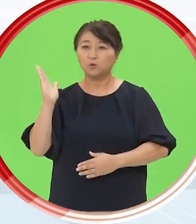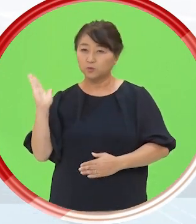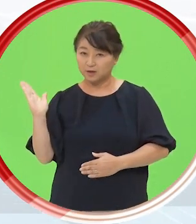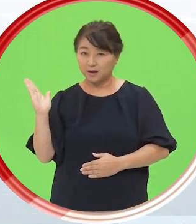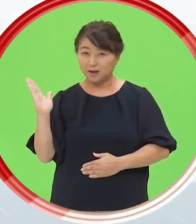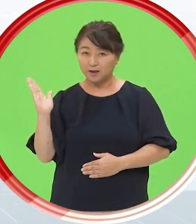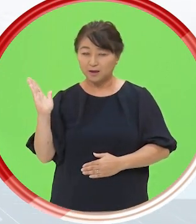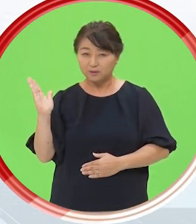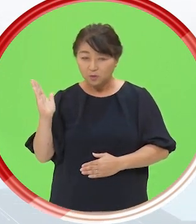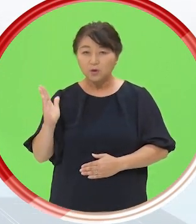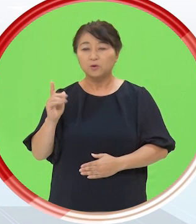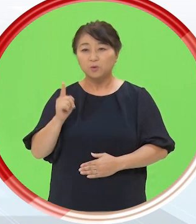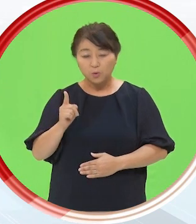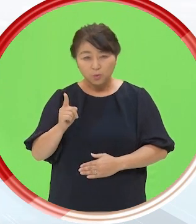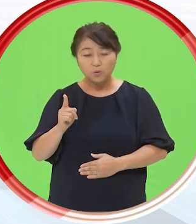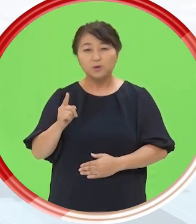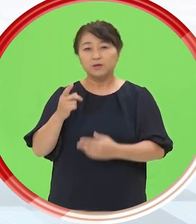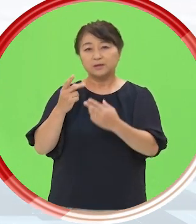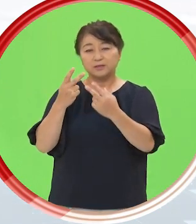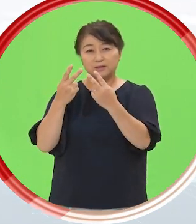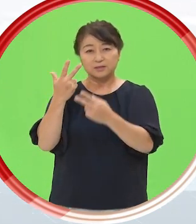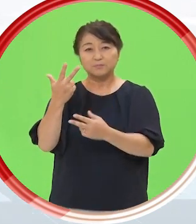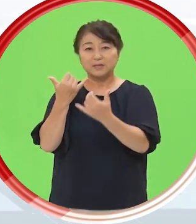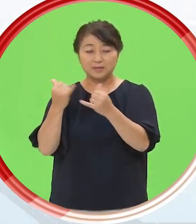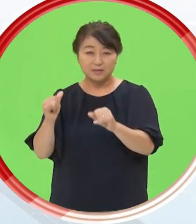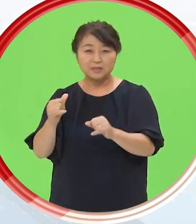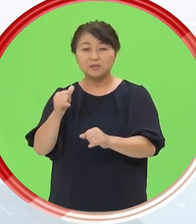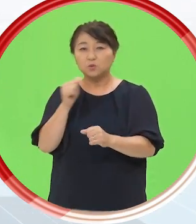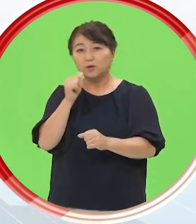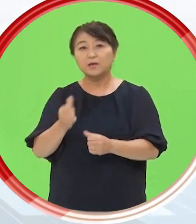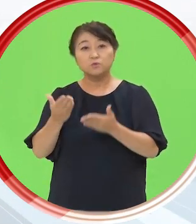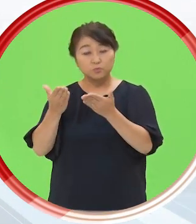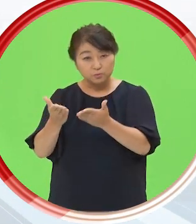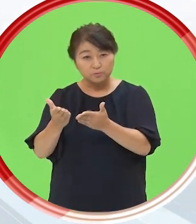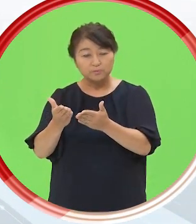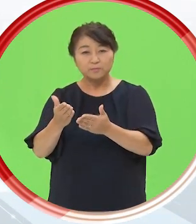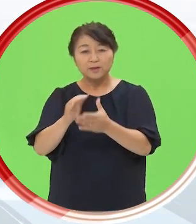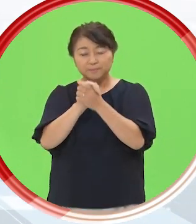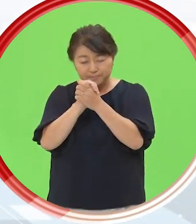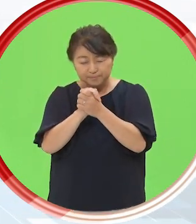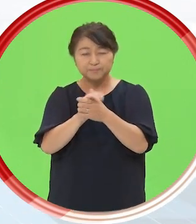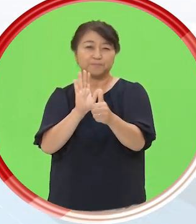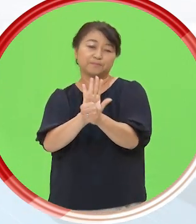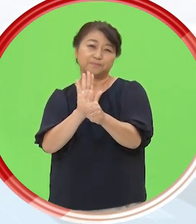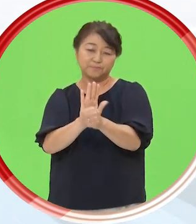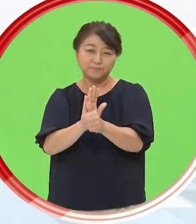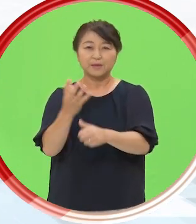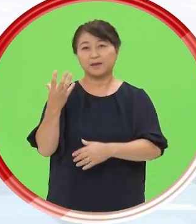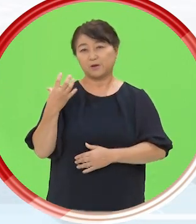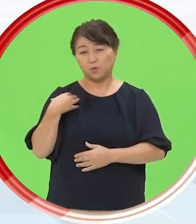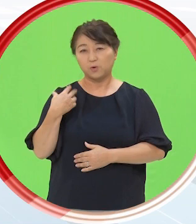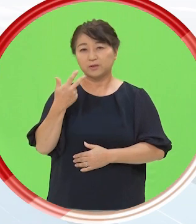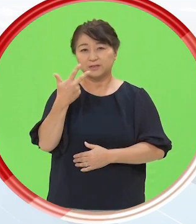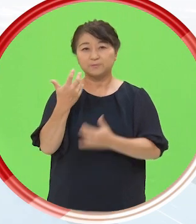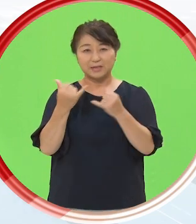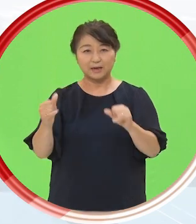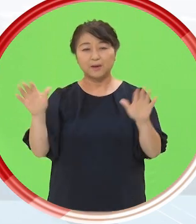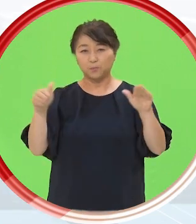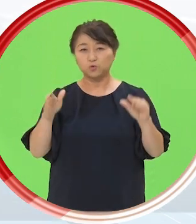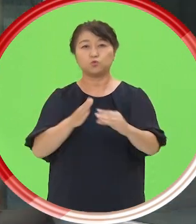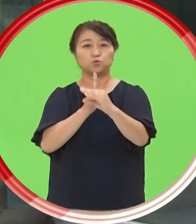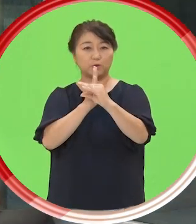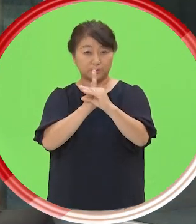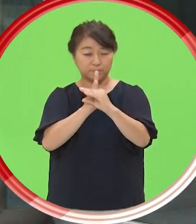都市を広く市民に紹介し身近に感じてもらうための推進役として、広島メッセンジャーを市民から公募しています